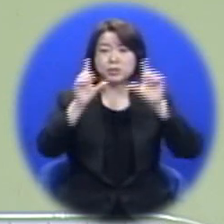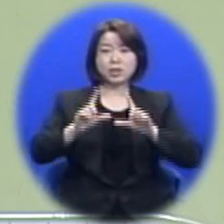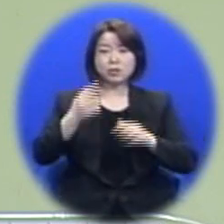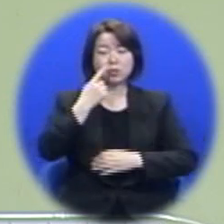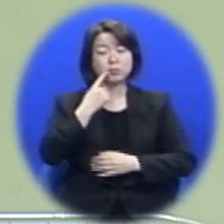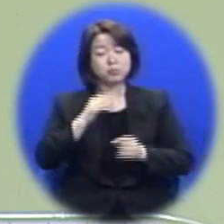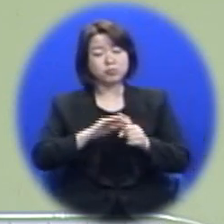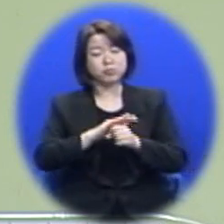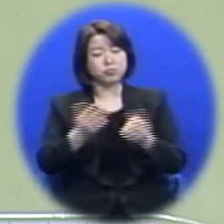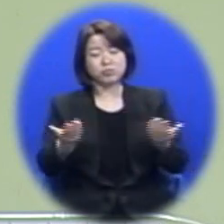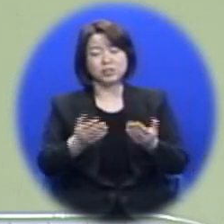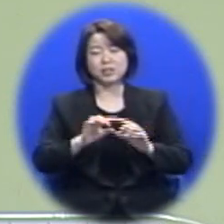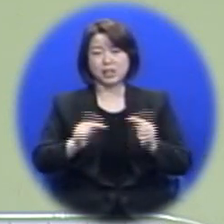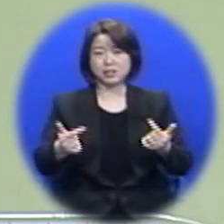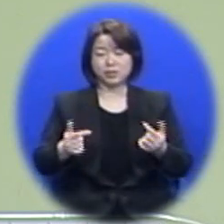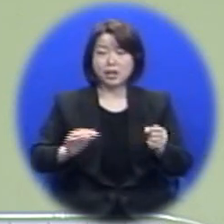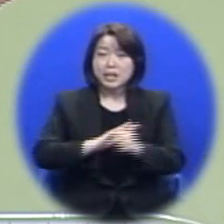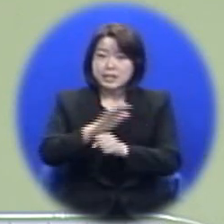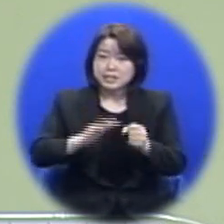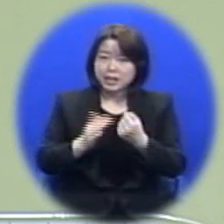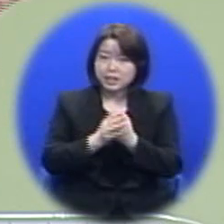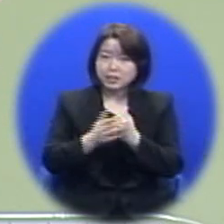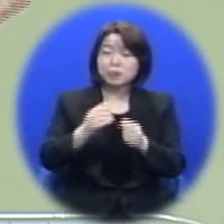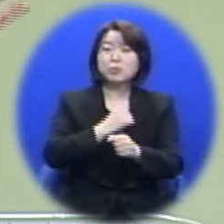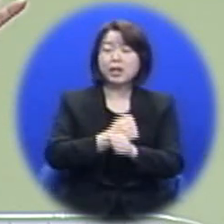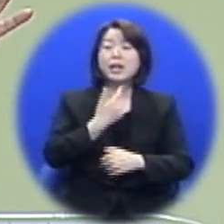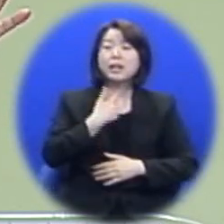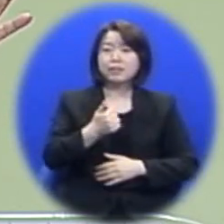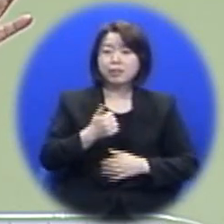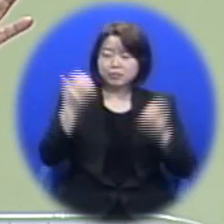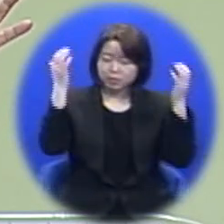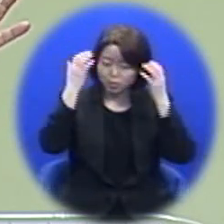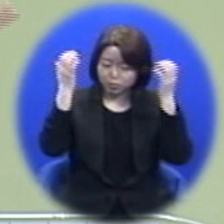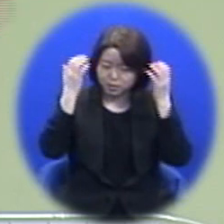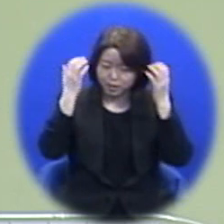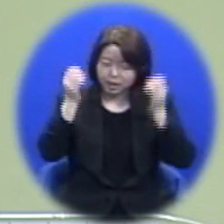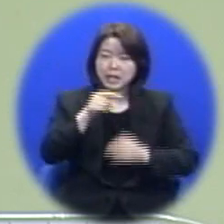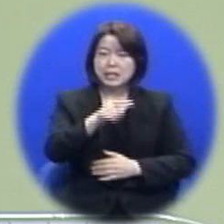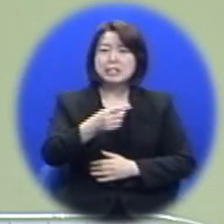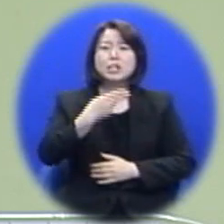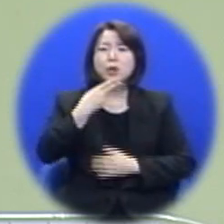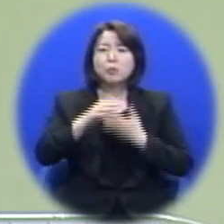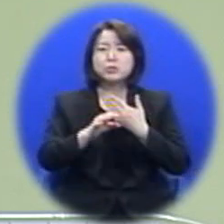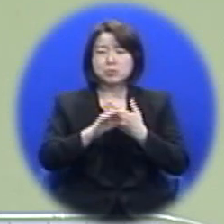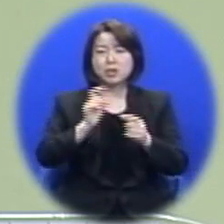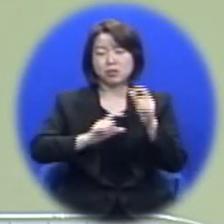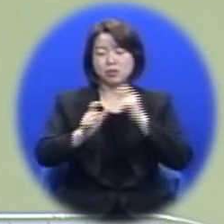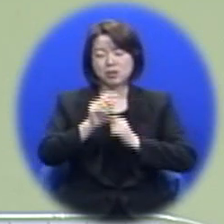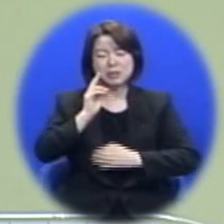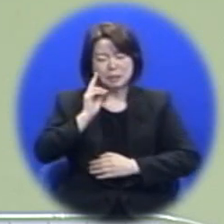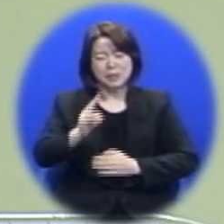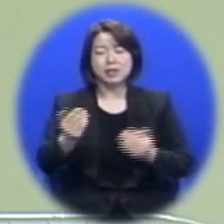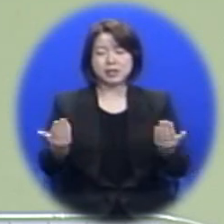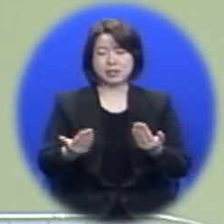사랑때문에 했던 고생 이거 없는 것이오 끔찍한 일입니다